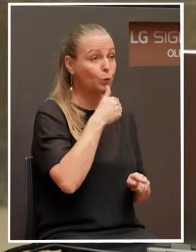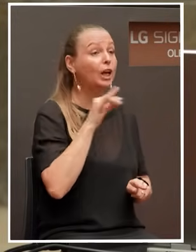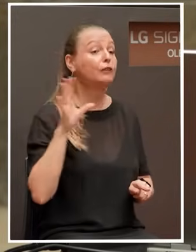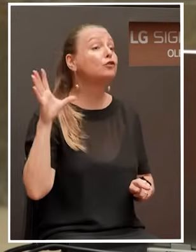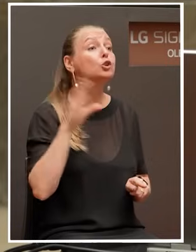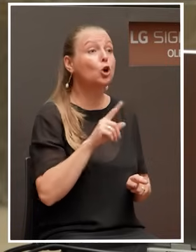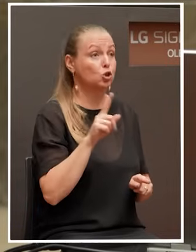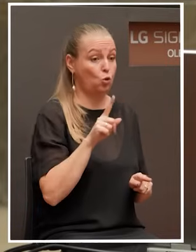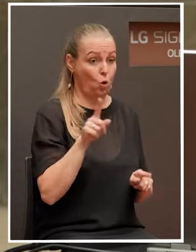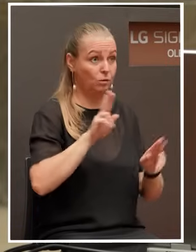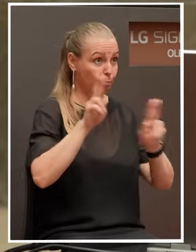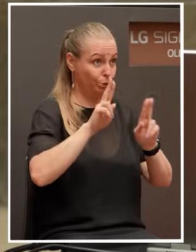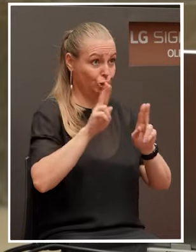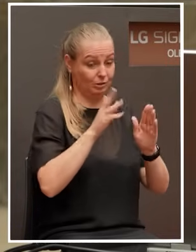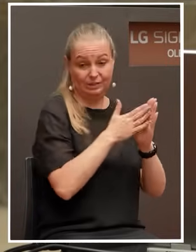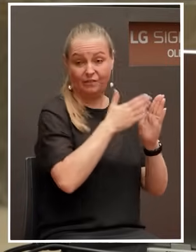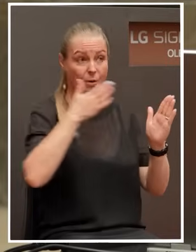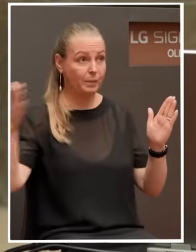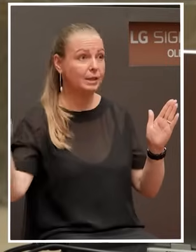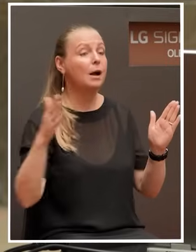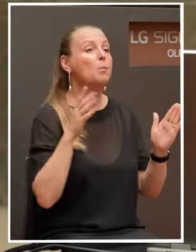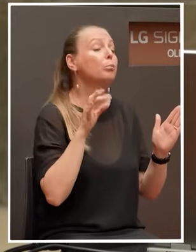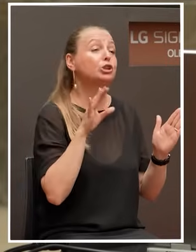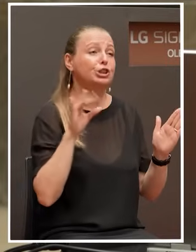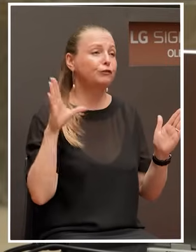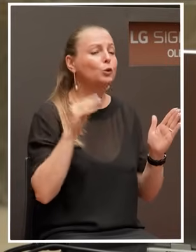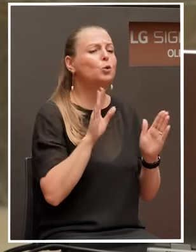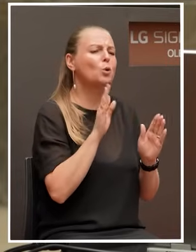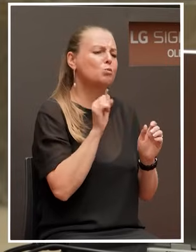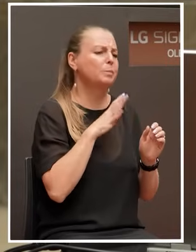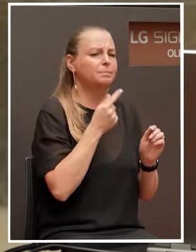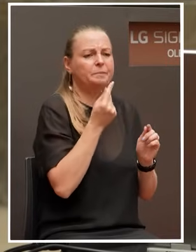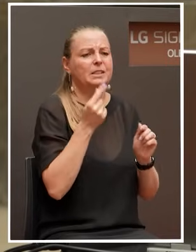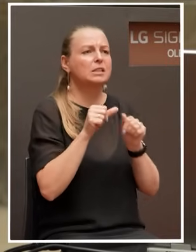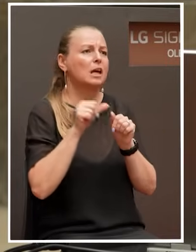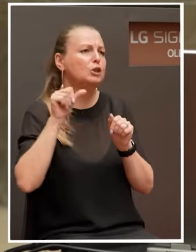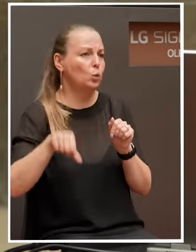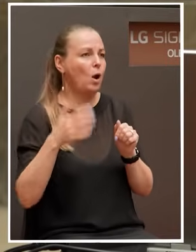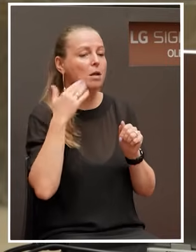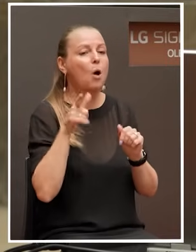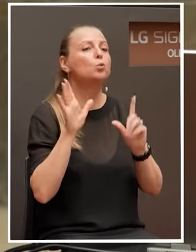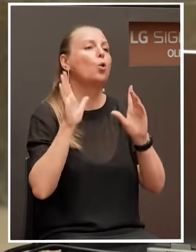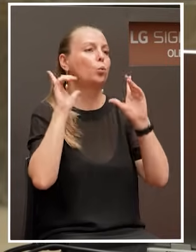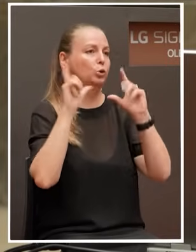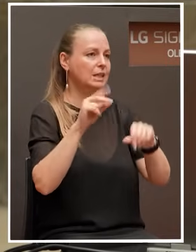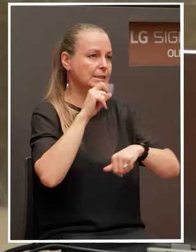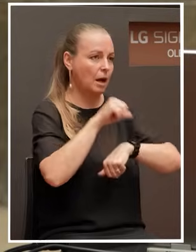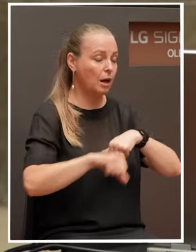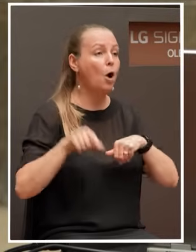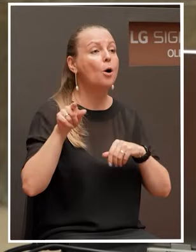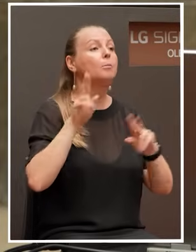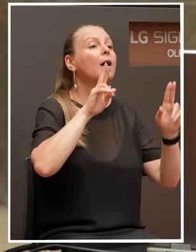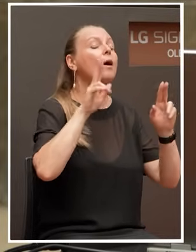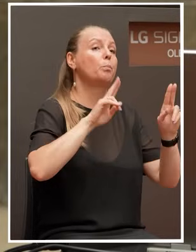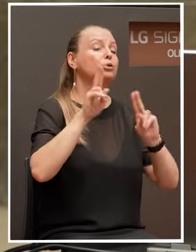что пишет Клод Моне, за малым исключением, когда он выезжает за границу, когда он пишет Руанский